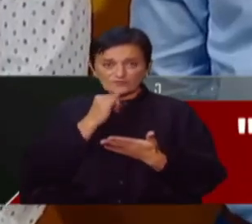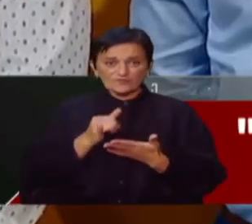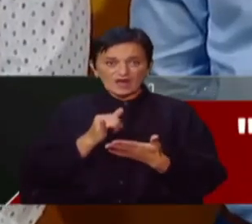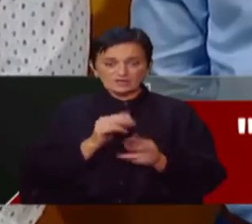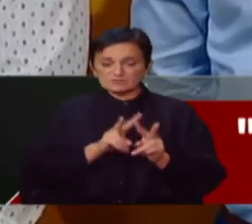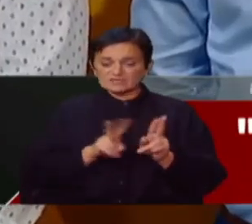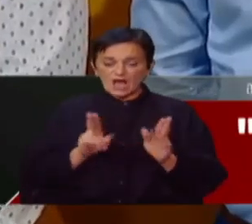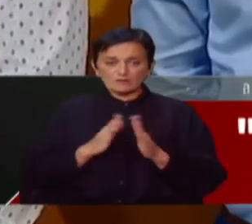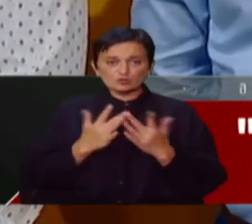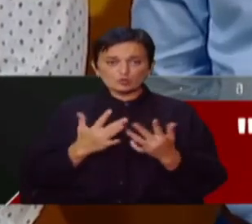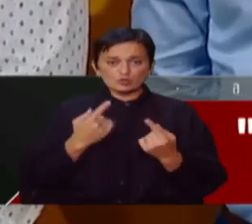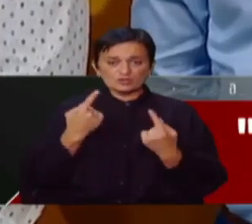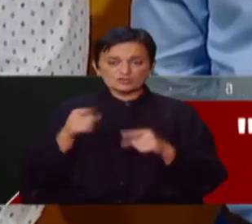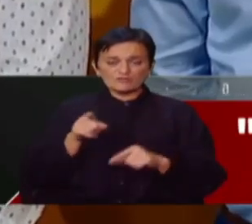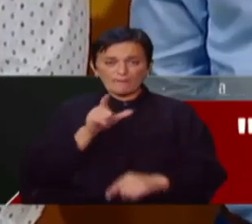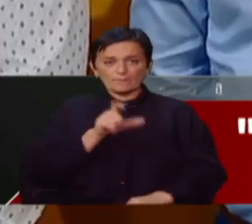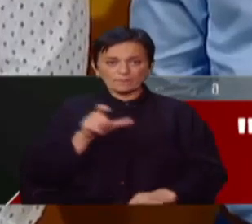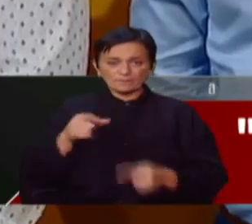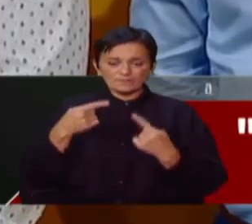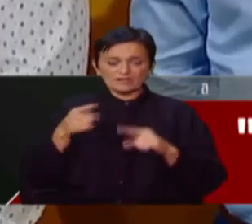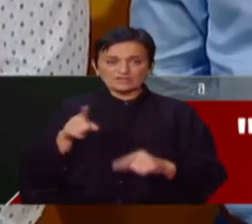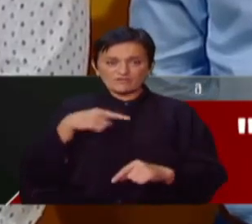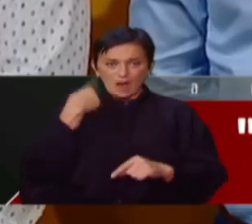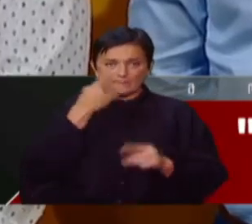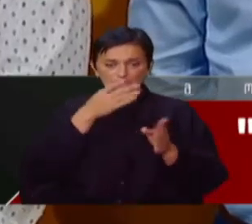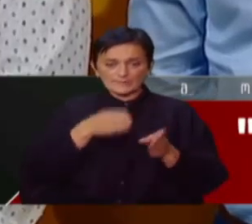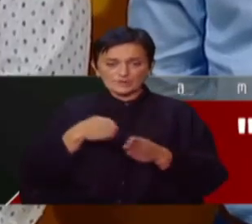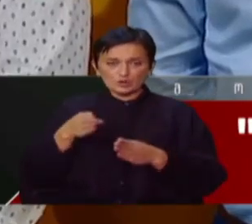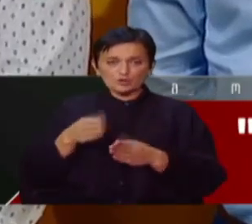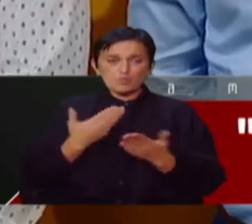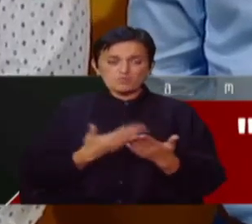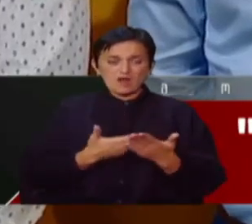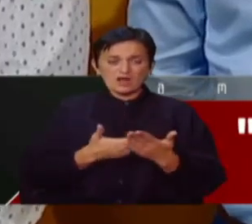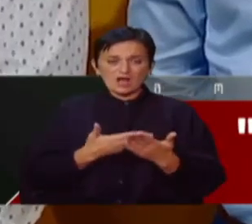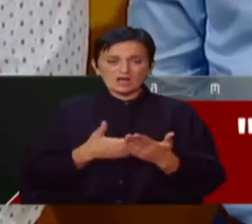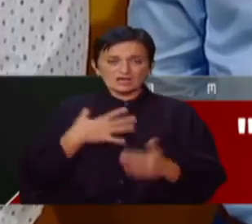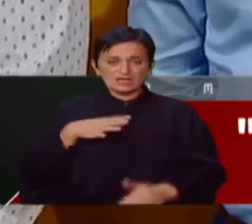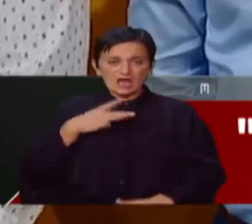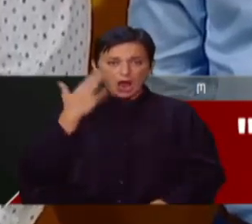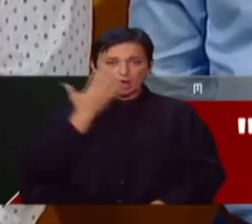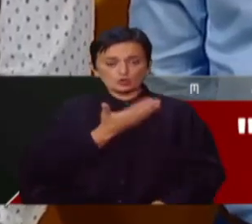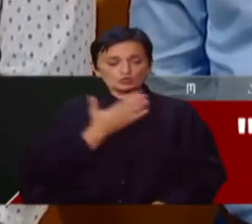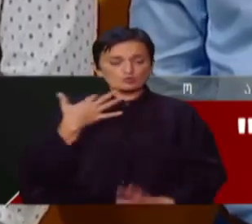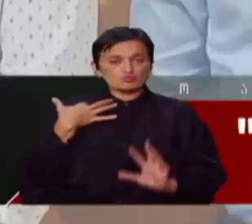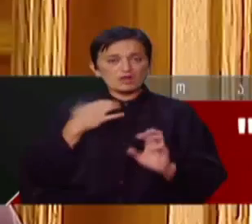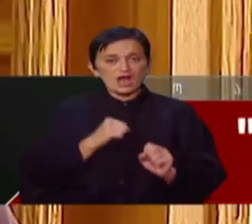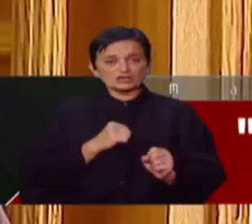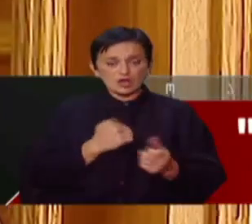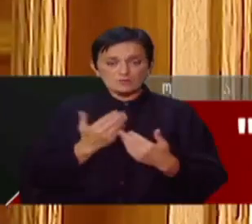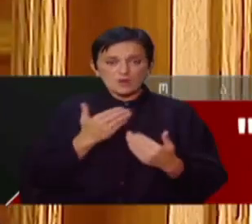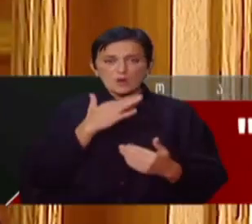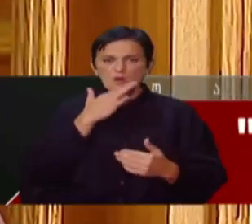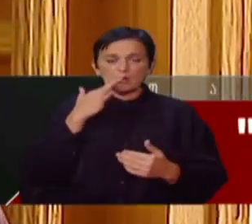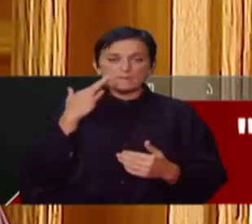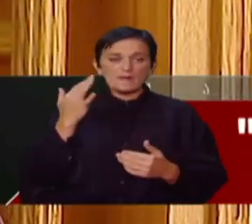მოთხოვნებს სხვა ადამიანების, სხვა პიროვნებების მიმართ, მაგალითად ქართული ოცნების მხარდამჭერების მიმართ. ბევრ